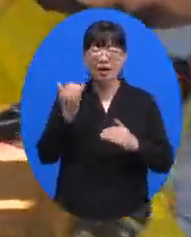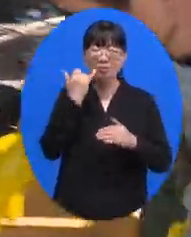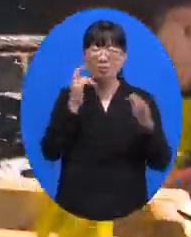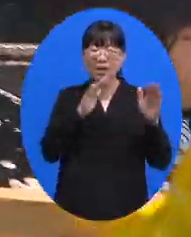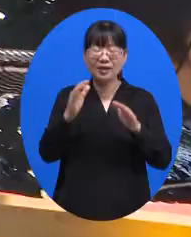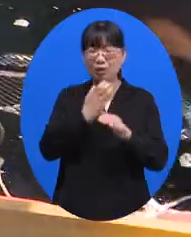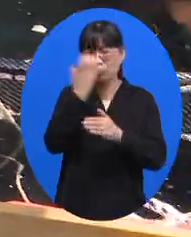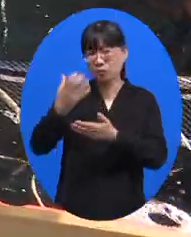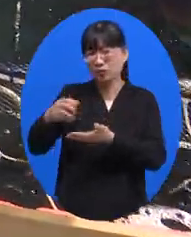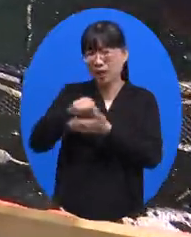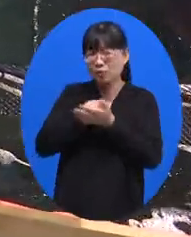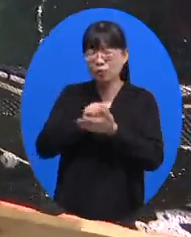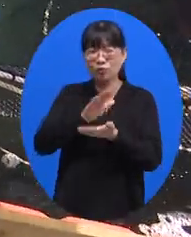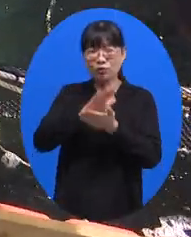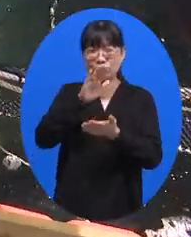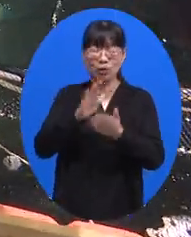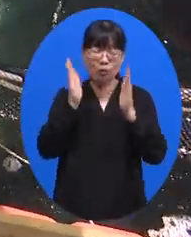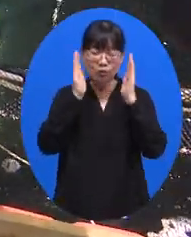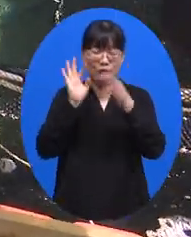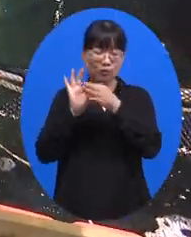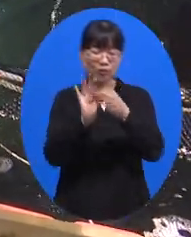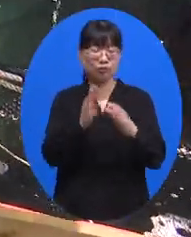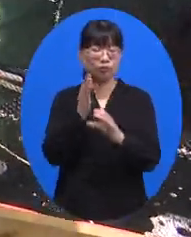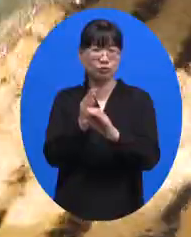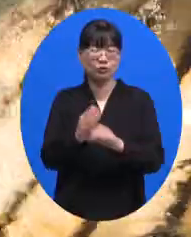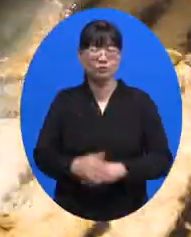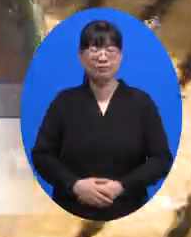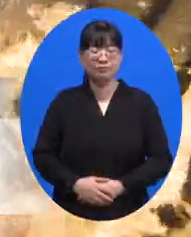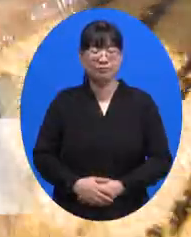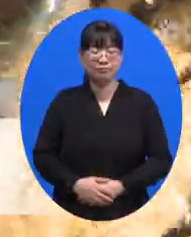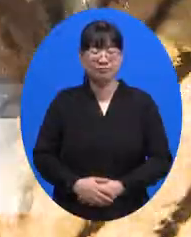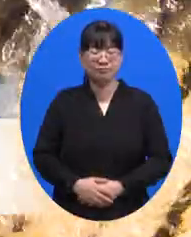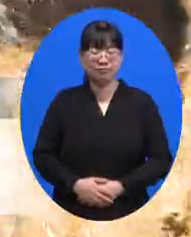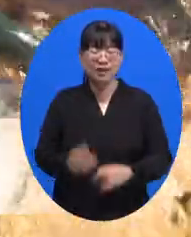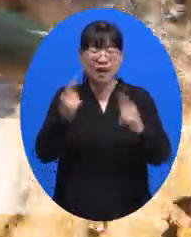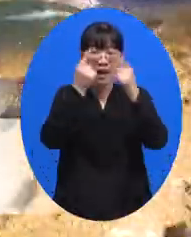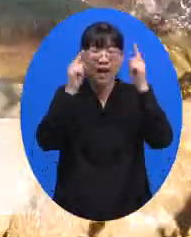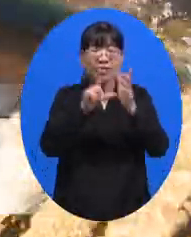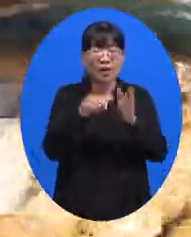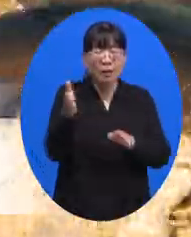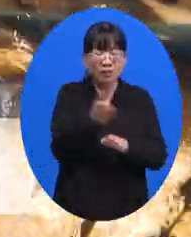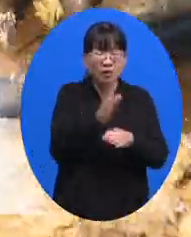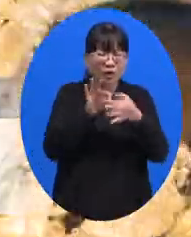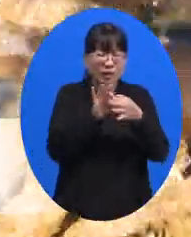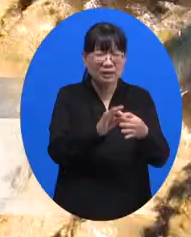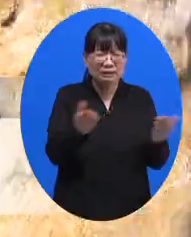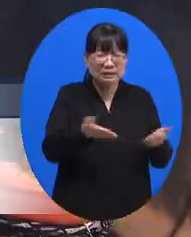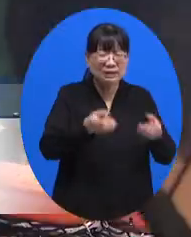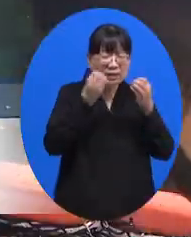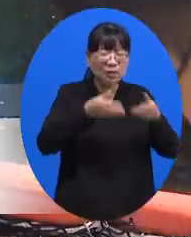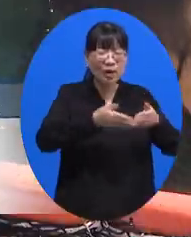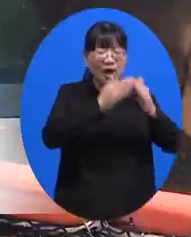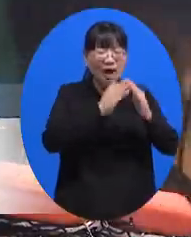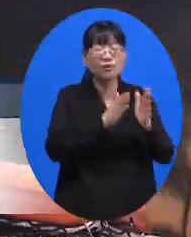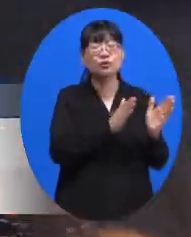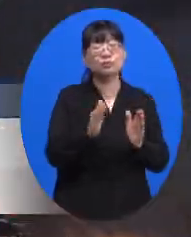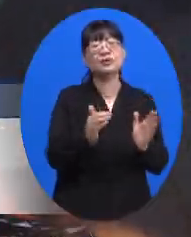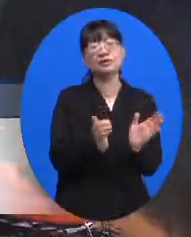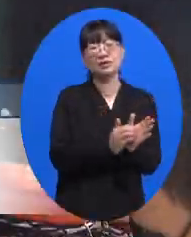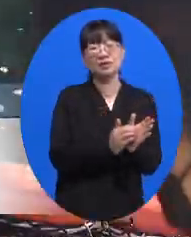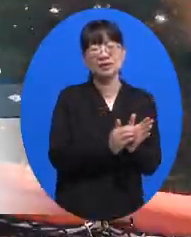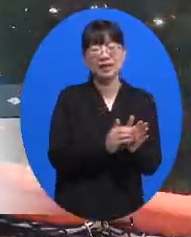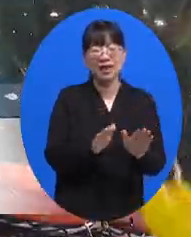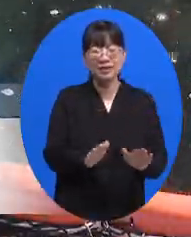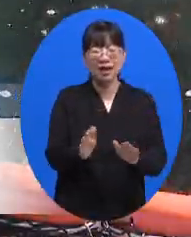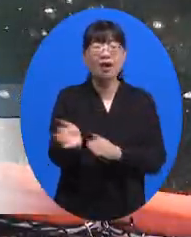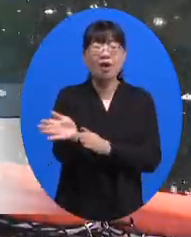꿈에 품고 열띤 수업을 이어가고 있습니다. 대학교 1학년 때부터 꾸준하게 창업 준비를 해왔고, 이제 저는 이제